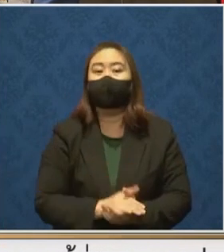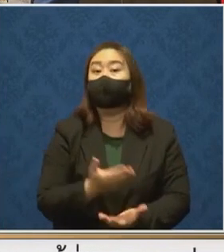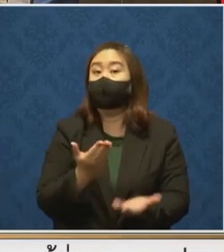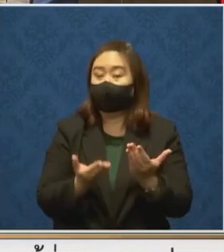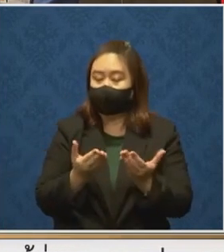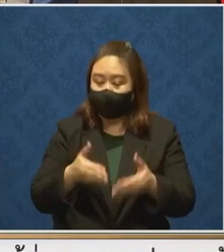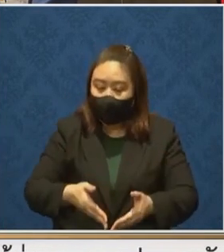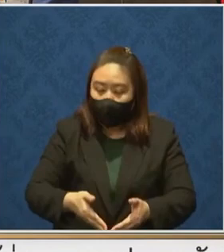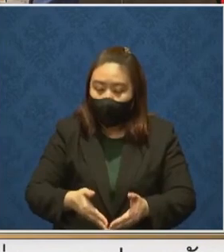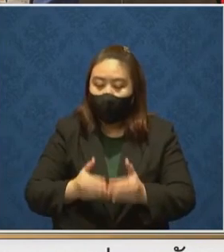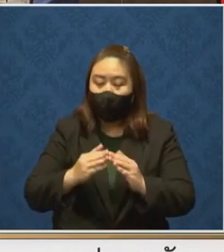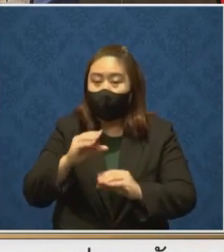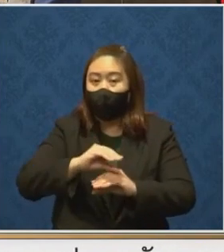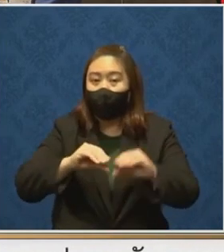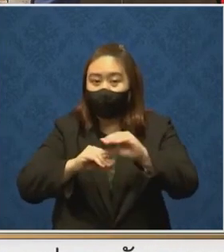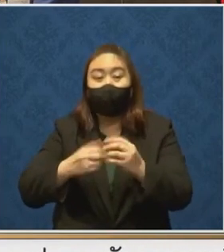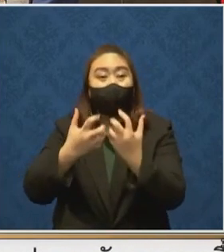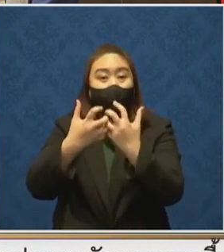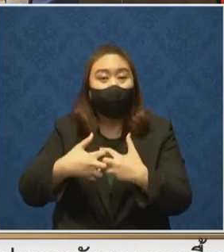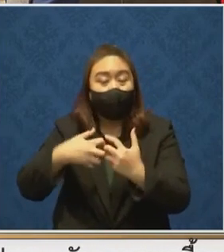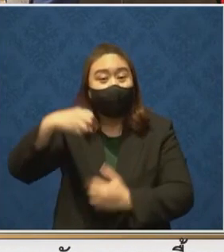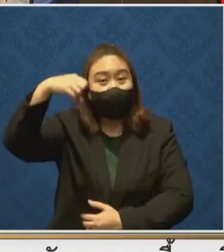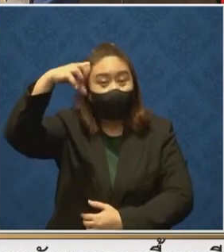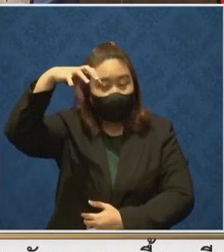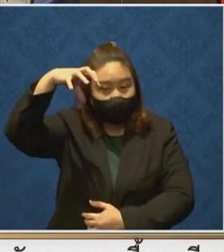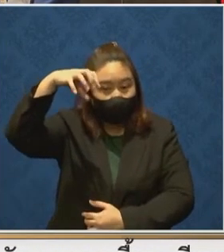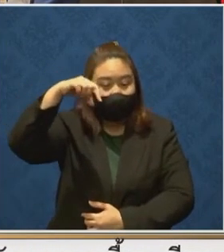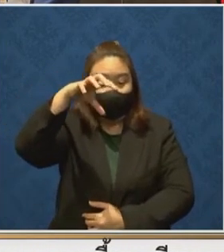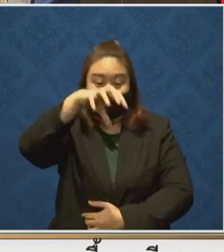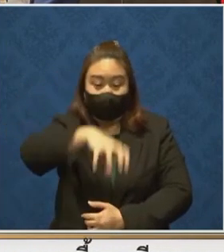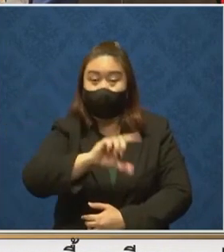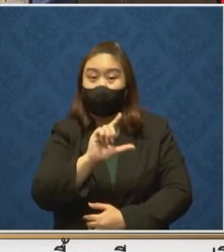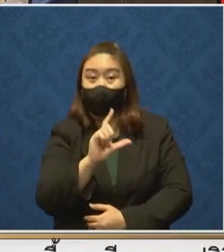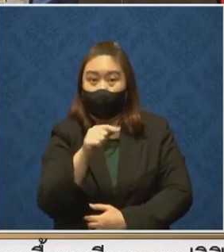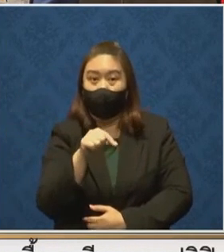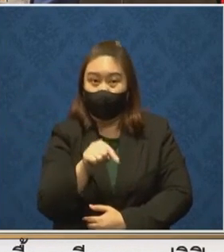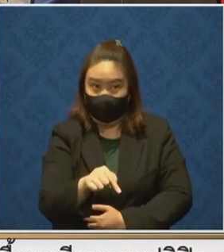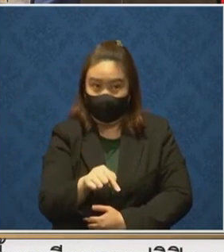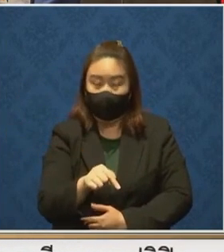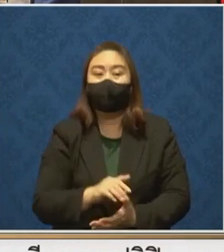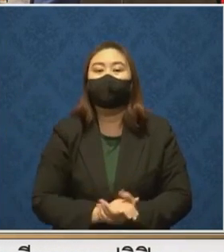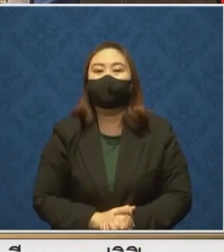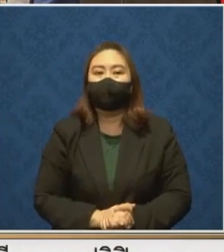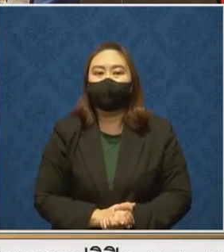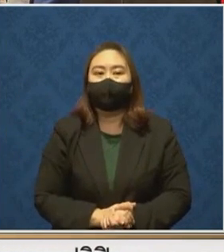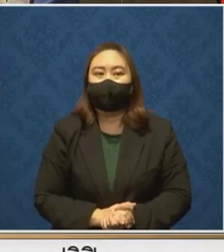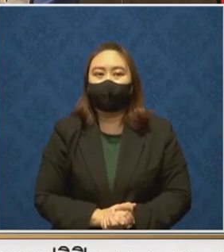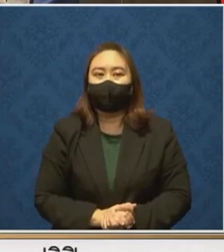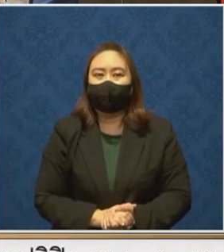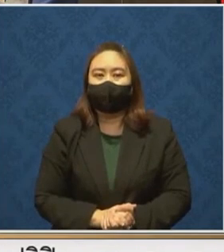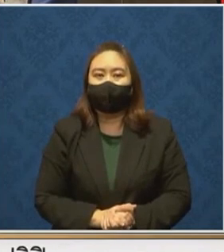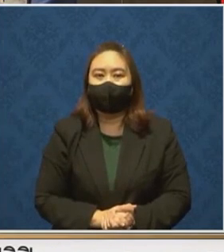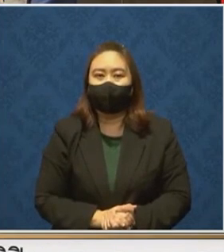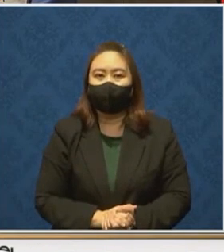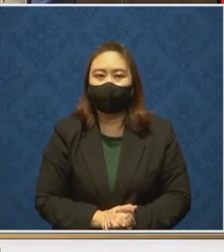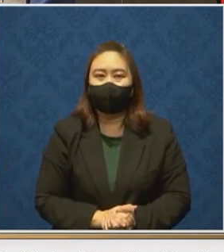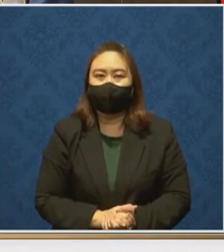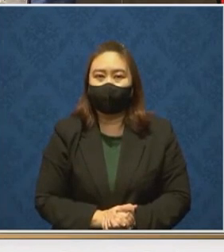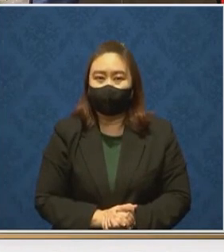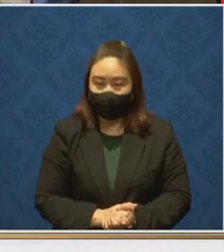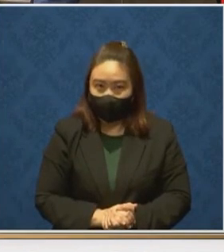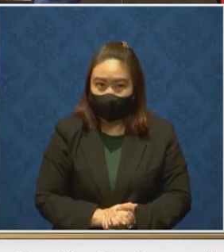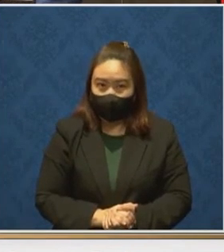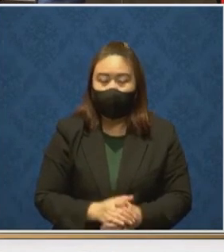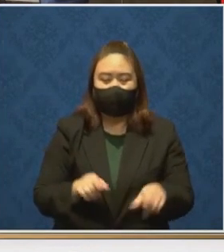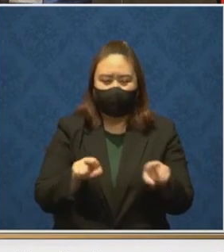รางโงไฟฟา พลังานหมุณเวียร ที่เหืองทองคําชาตรีข้อเจราจารเหล่านี้ค่ เป็นข้อที่ ประเทศไท